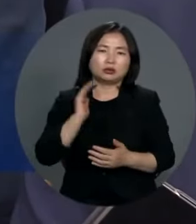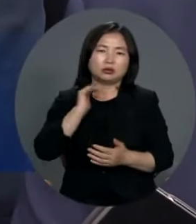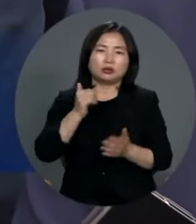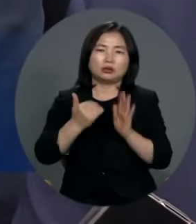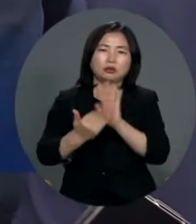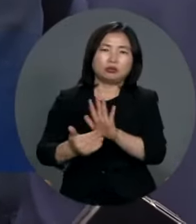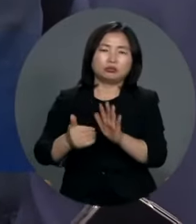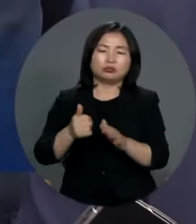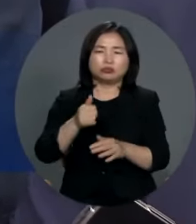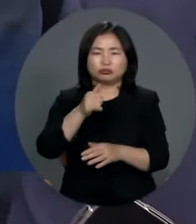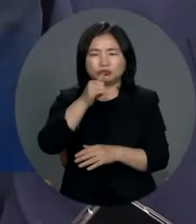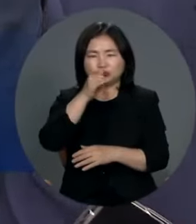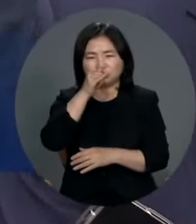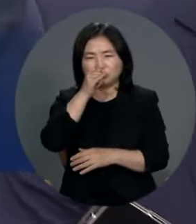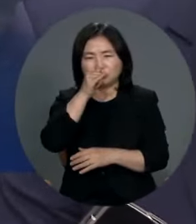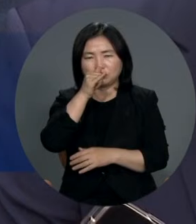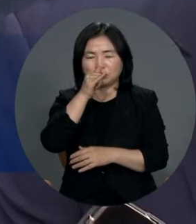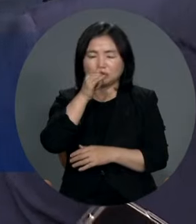여부가